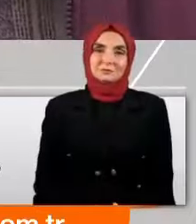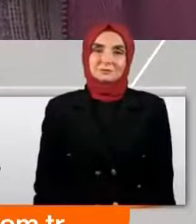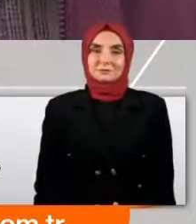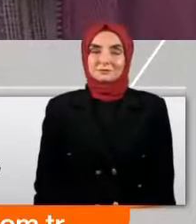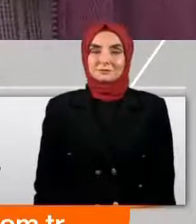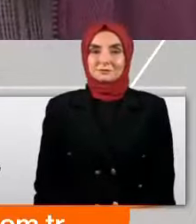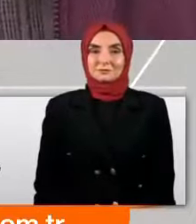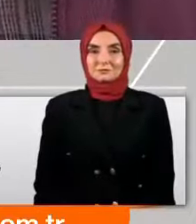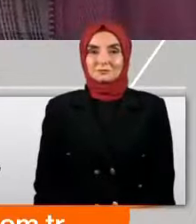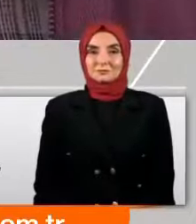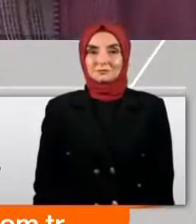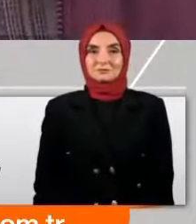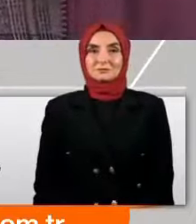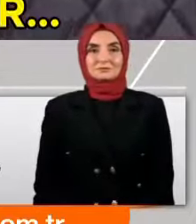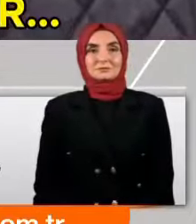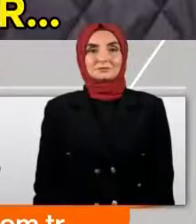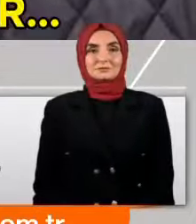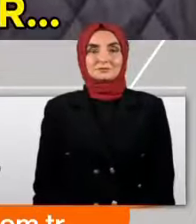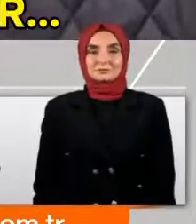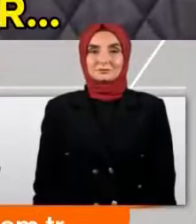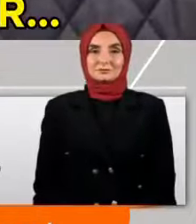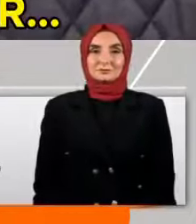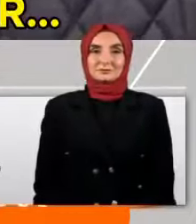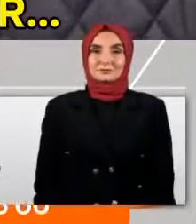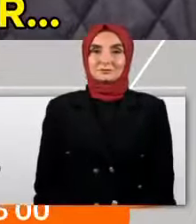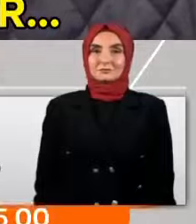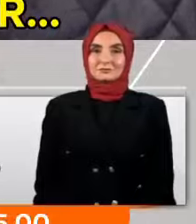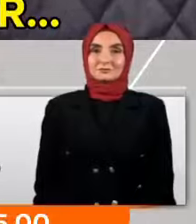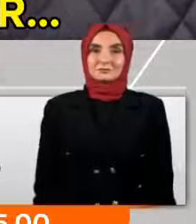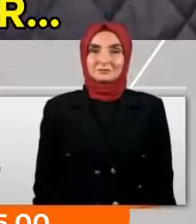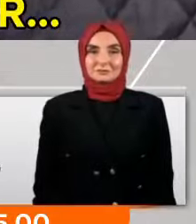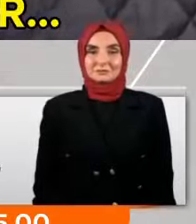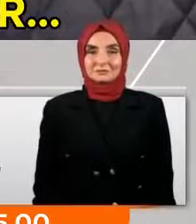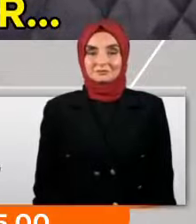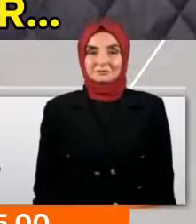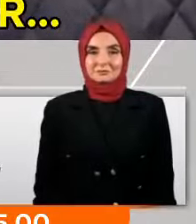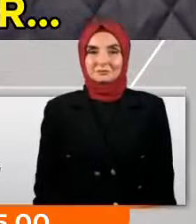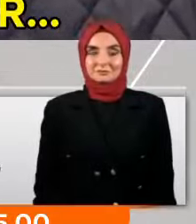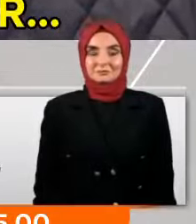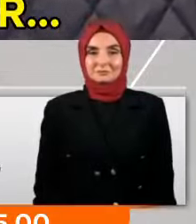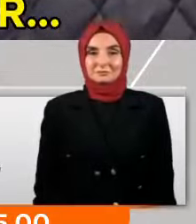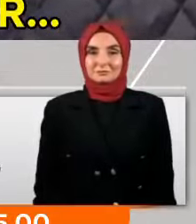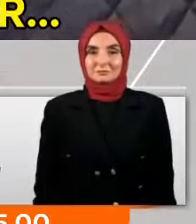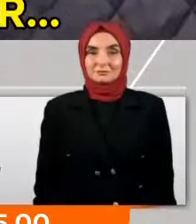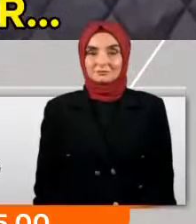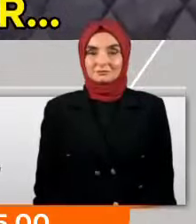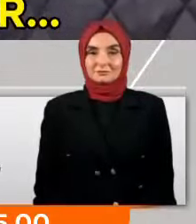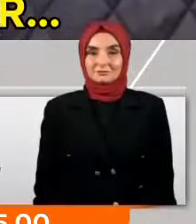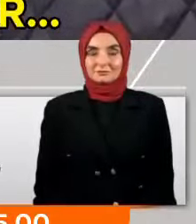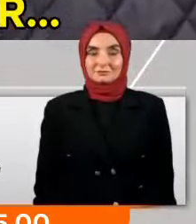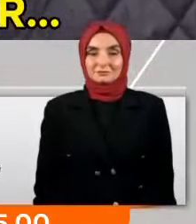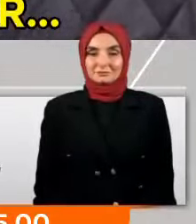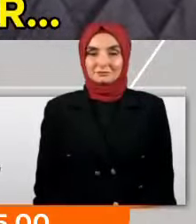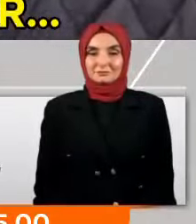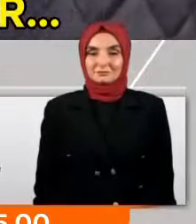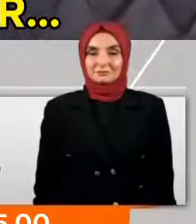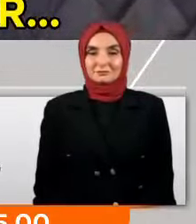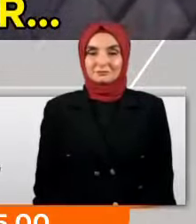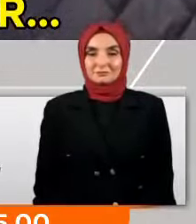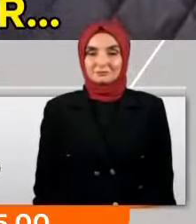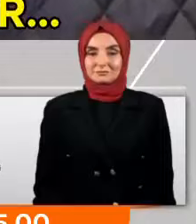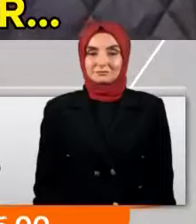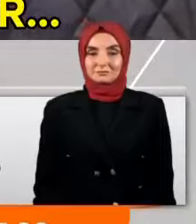yasağına uymaları lazım. Köşe başlarına. Tamamıyla tek yön gidiş geliş yönlerini ayarlamaları lazım. Bence öyle düşünüyorum. Bir de